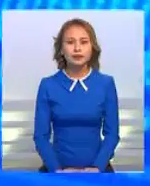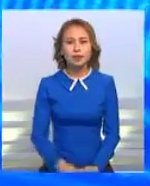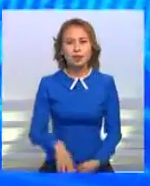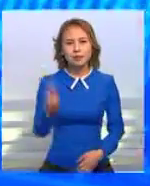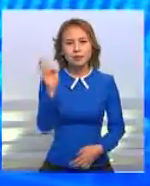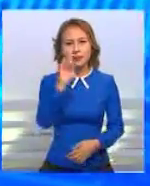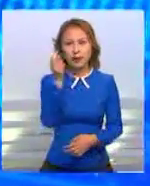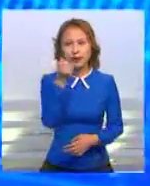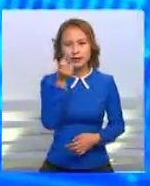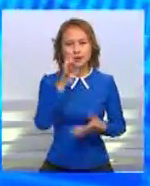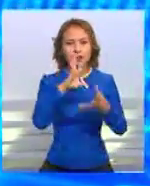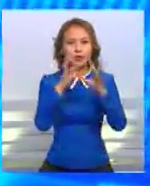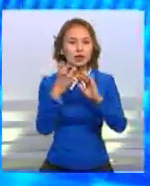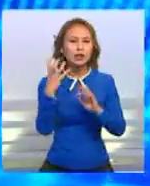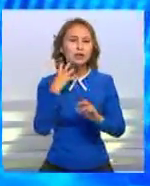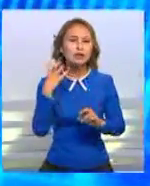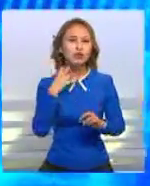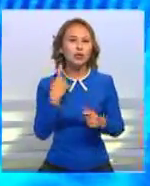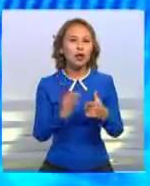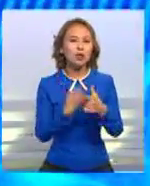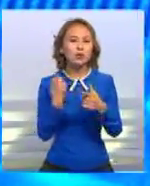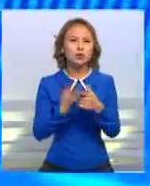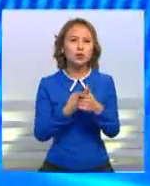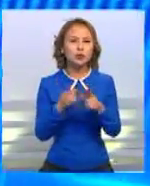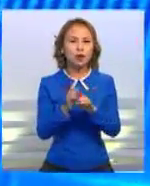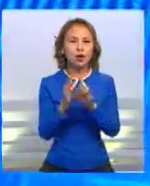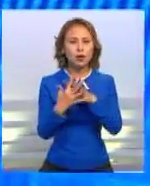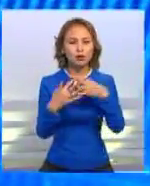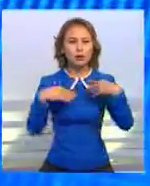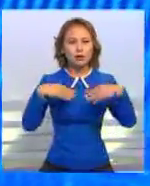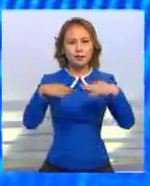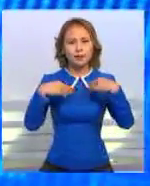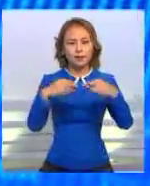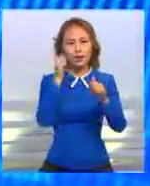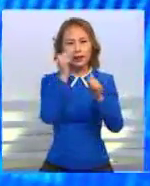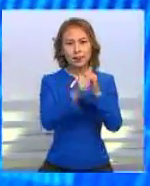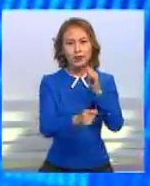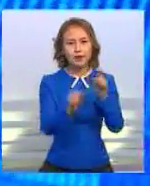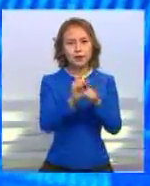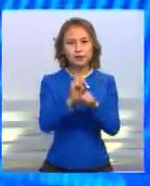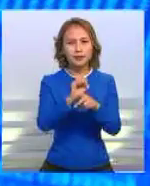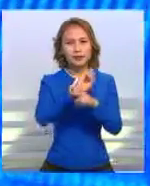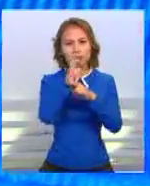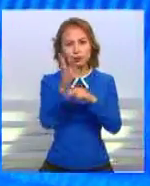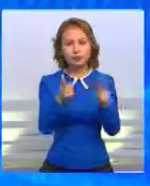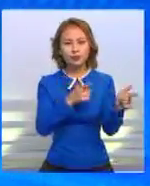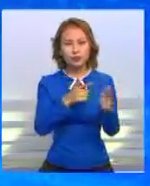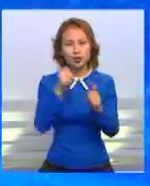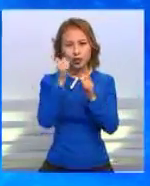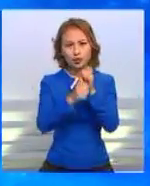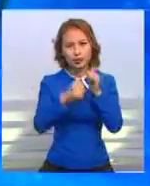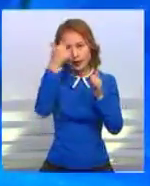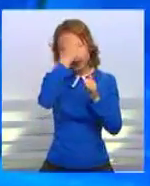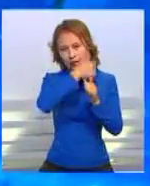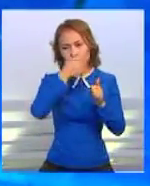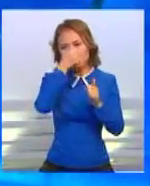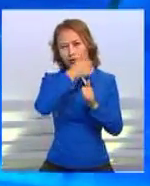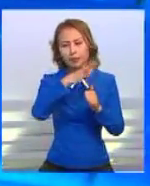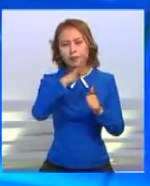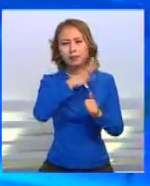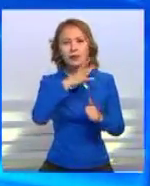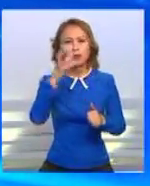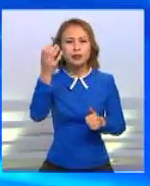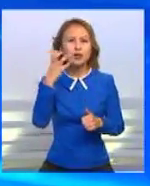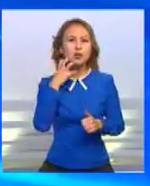Ақ күрішпен аты шыққан Қызылорда өңірінде ауыл шаруашылығы саласын әртараптандыруға басымдық беріліп отыр. Жыл сайын сыр